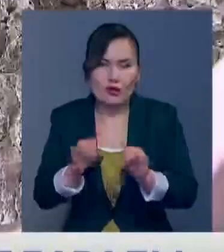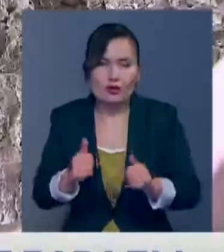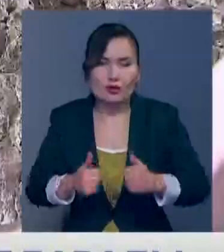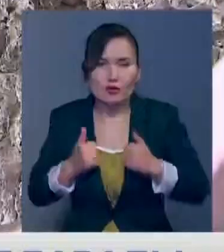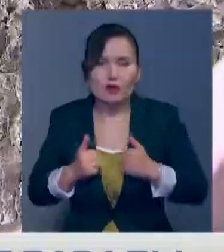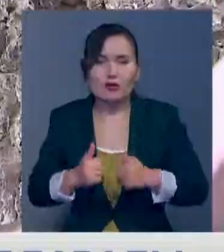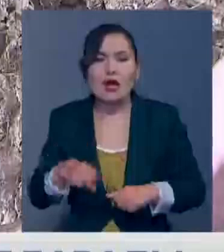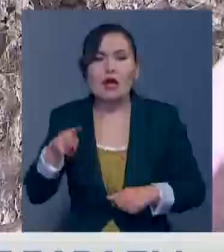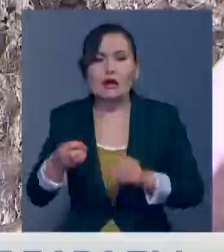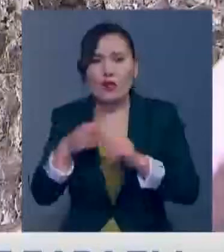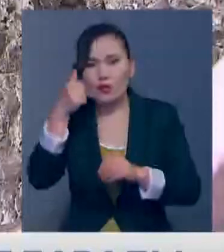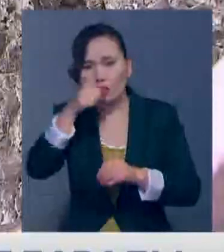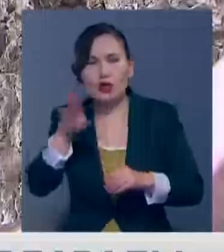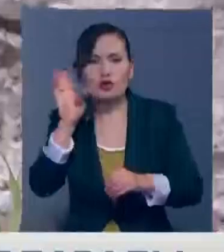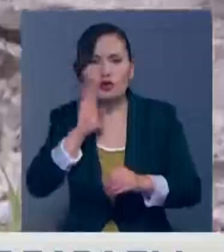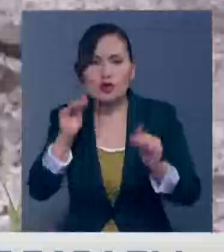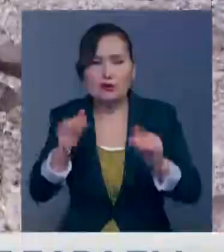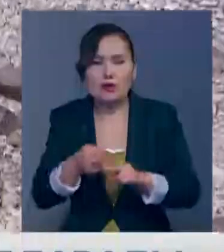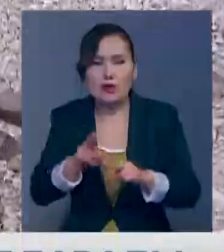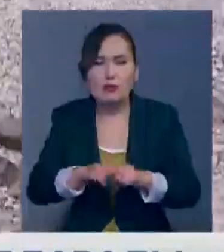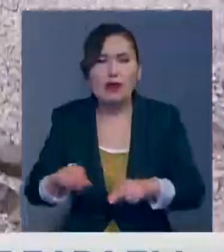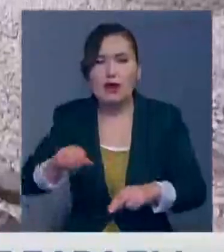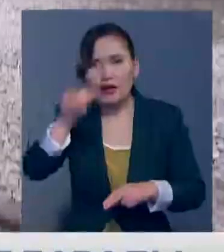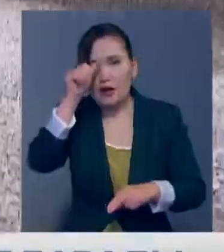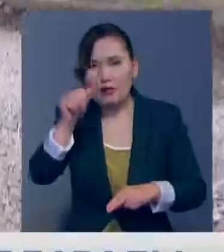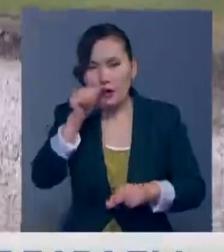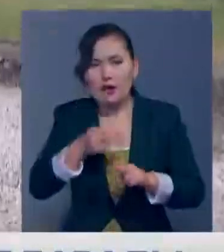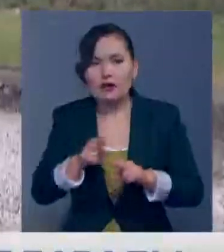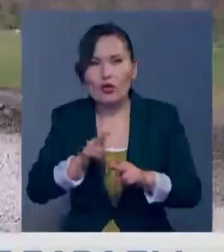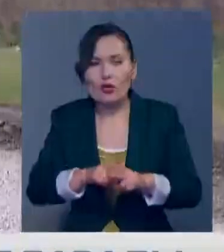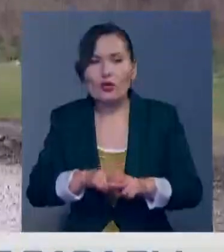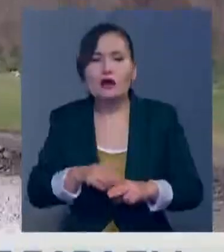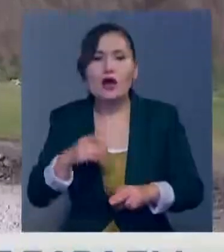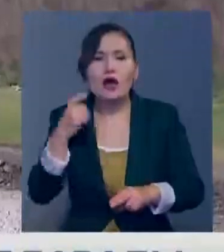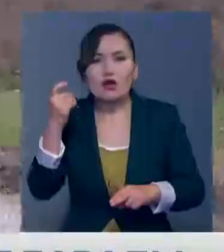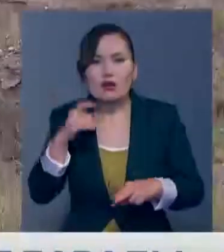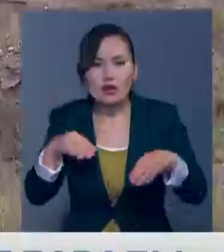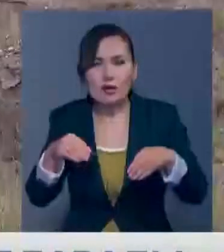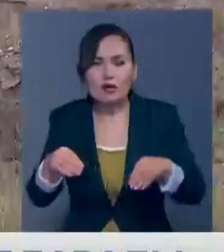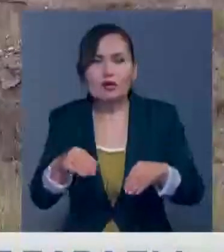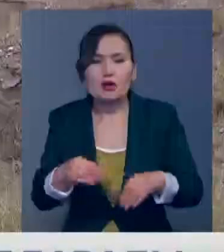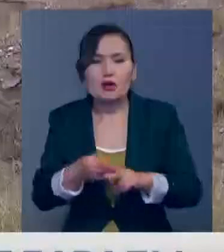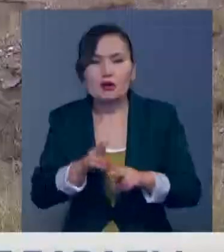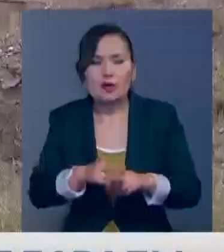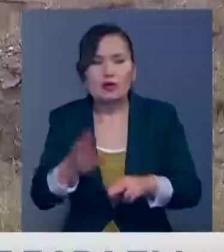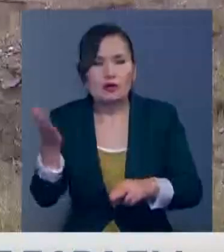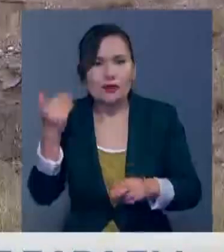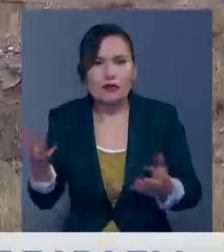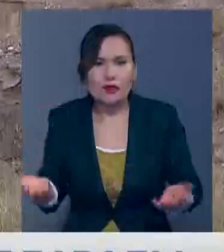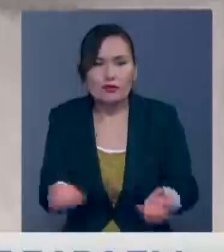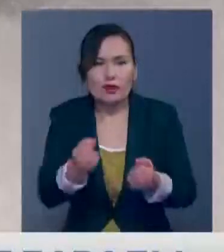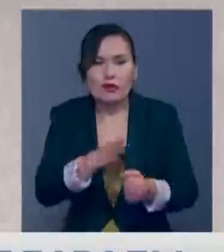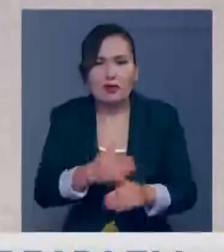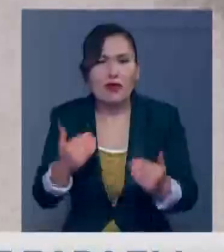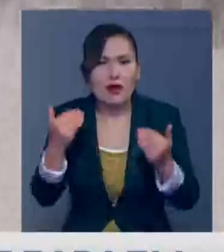соңғы рет 2014 жылы болған екен. Бірақ ол кезде тамыз айы болғандықтан шаруалар түсіністік танытқан, ал қазіргі жағдайда төккен теріміз зая кететін болды деп